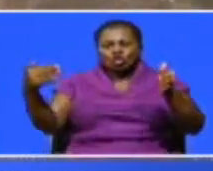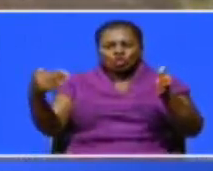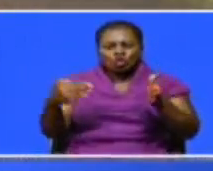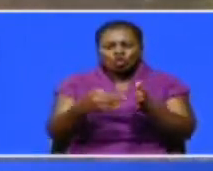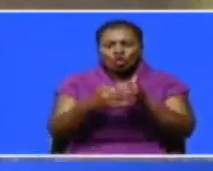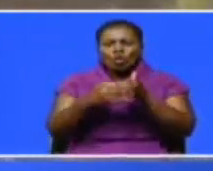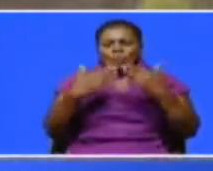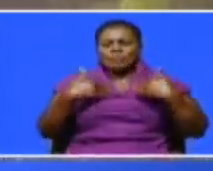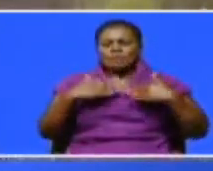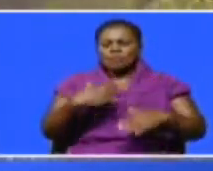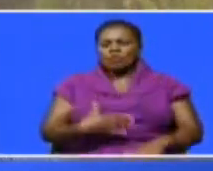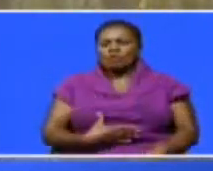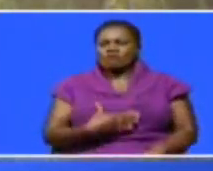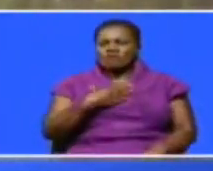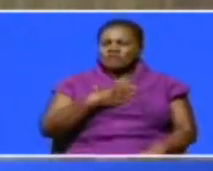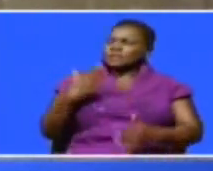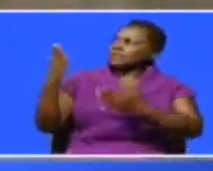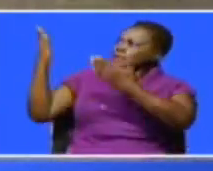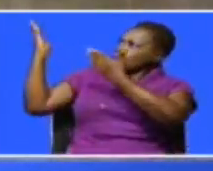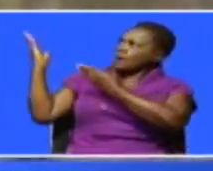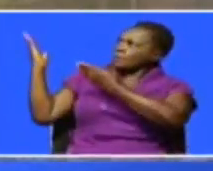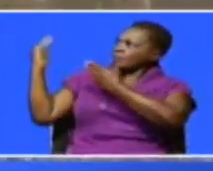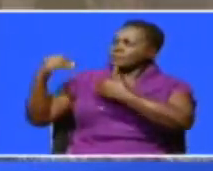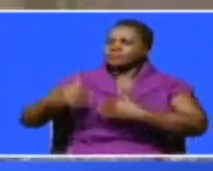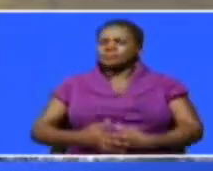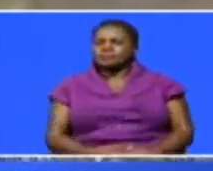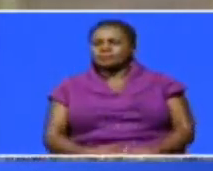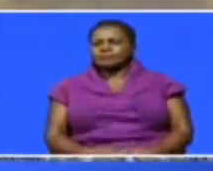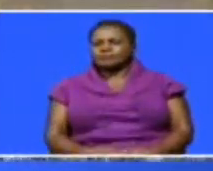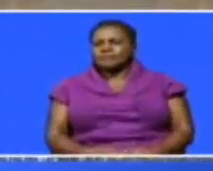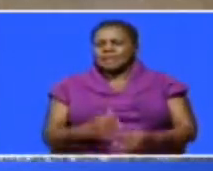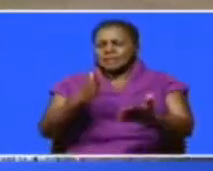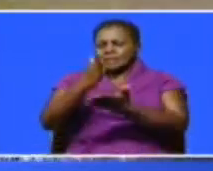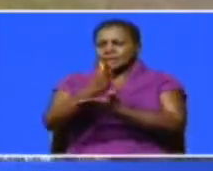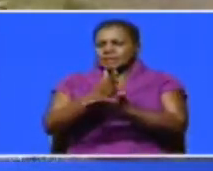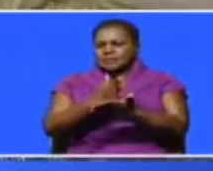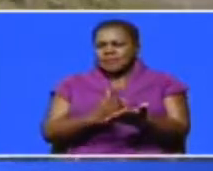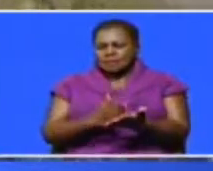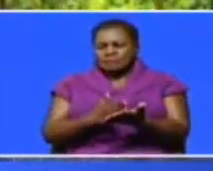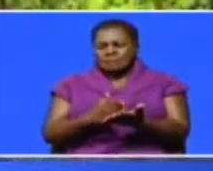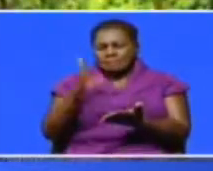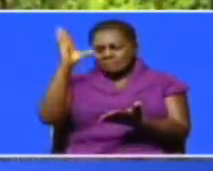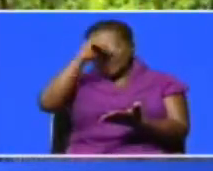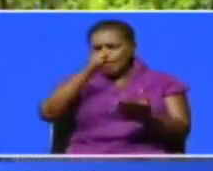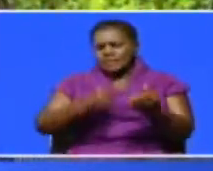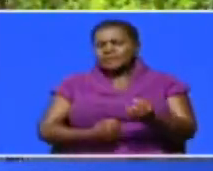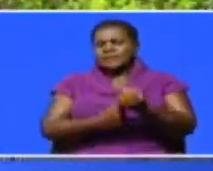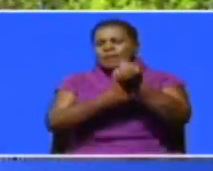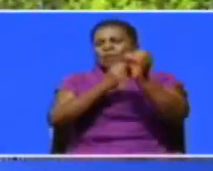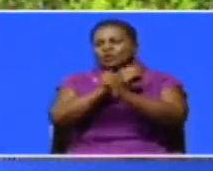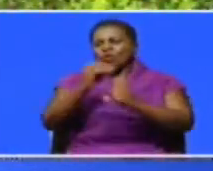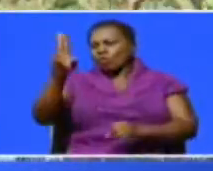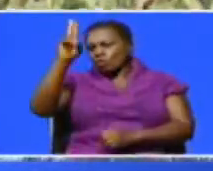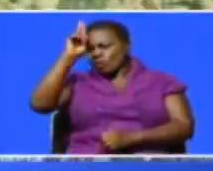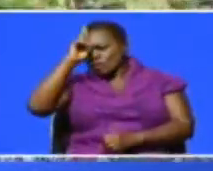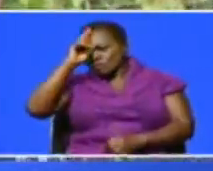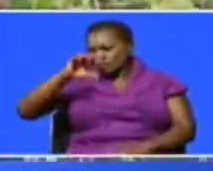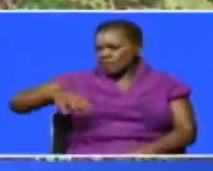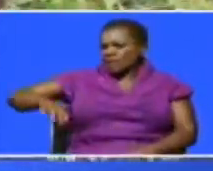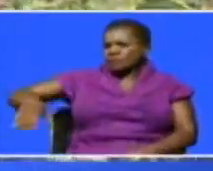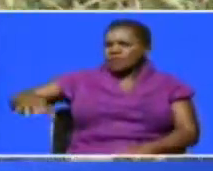zote za utalii katika eneo hili. Na baada ya kukosa msaada kutoka kwa polisi na serikali ya